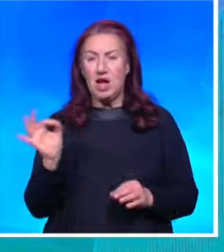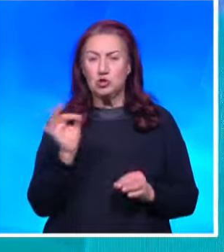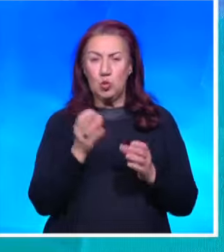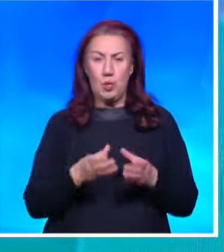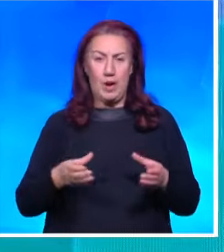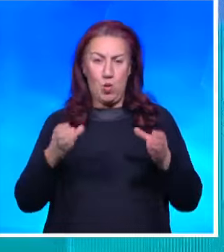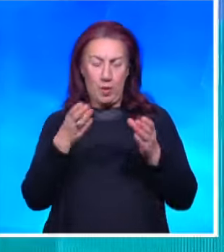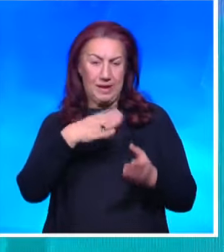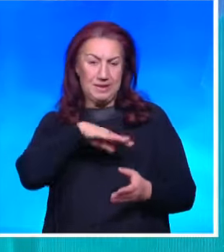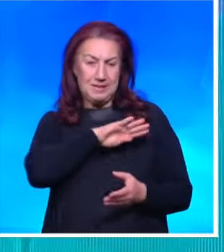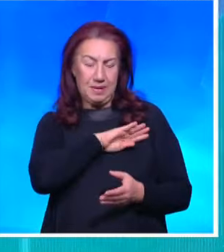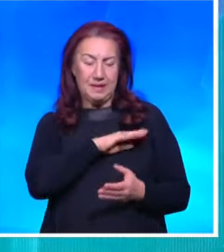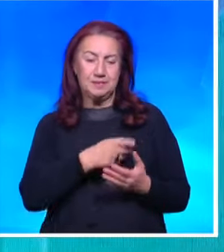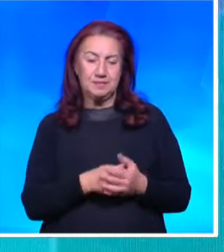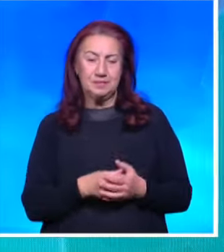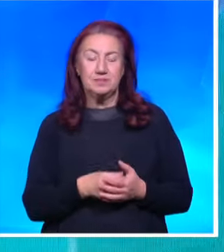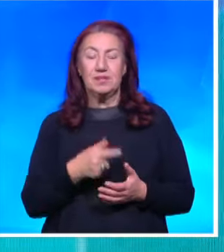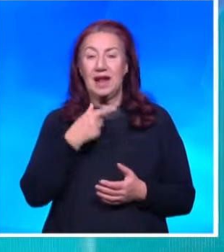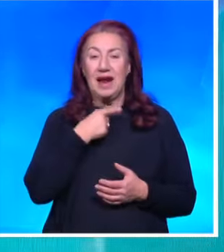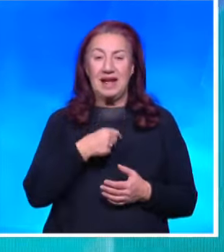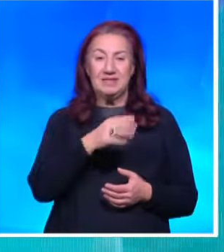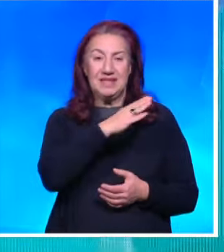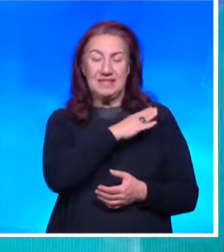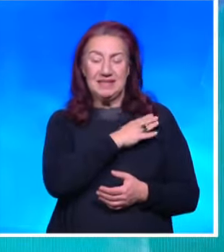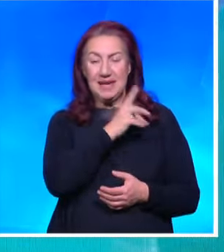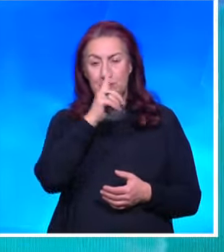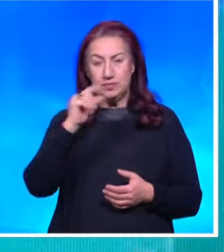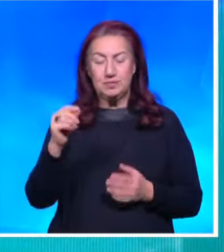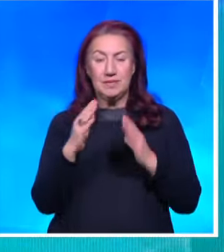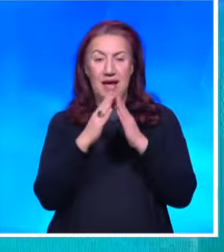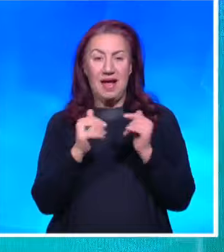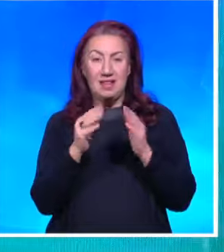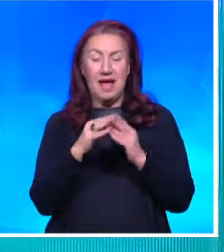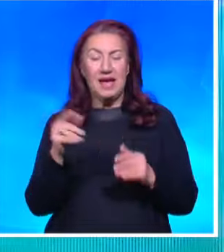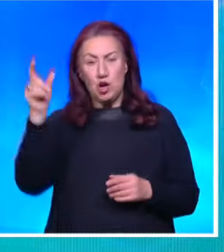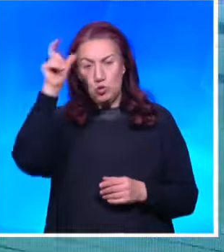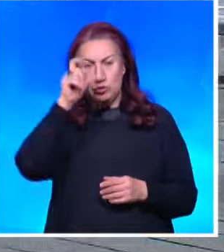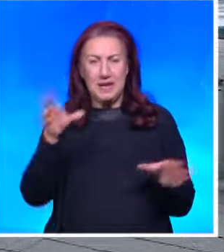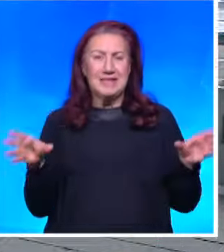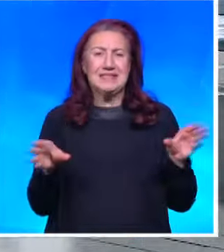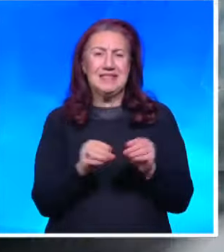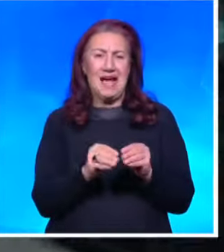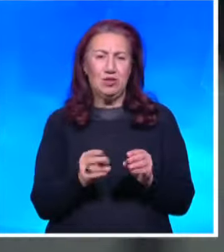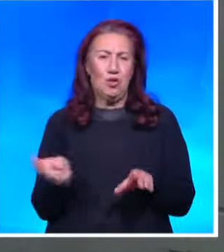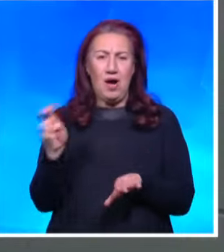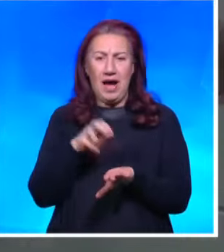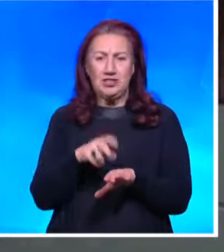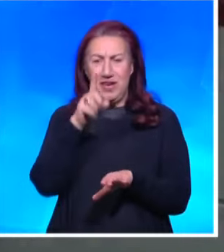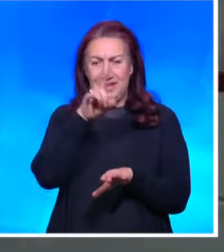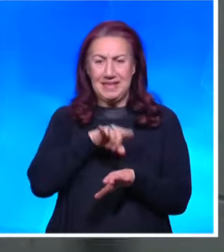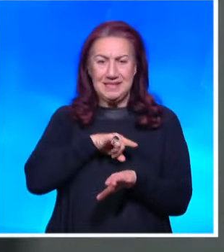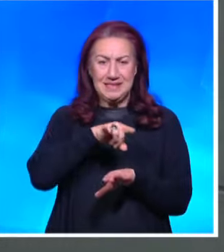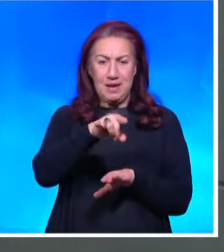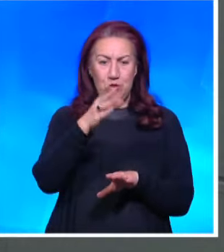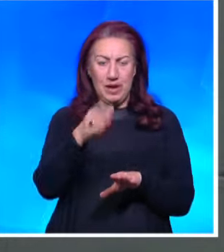вечно дерби на летище софия левски и цска заминаха за лагер в турция с един самолет играчите на